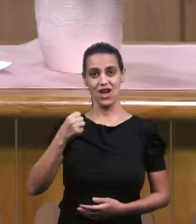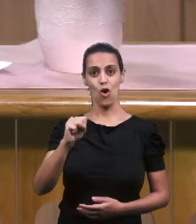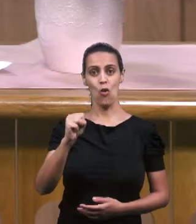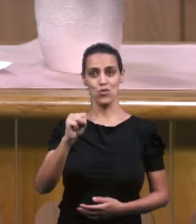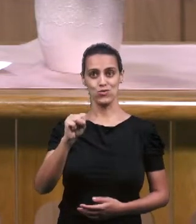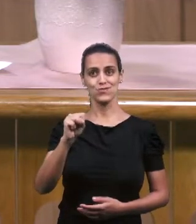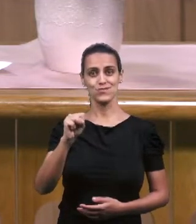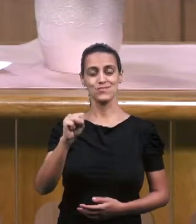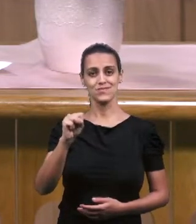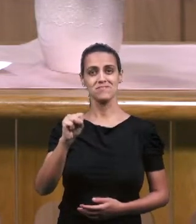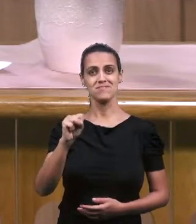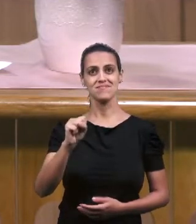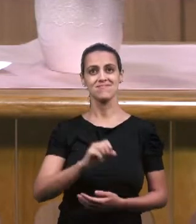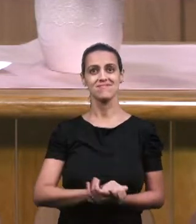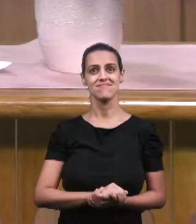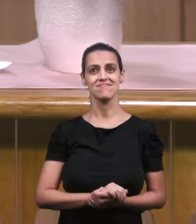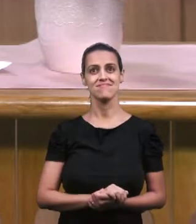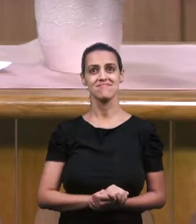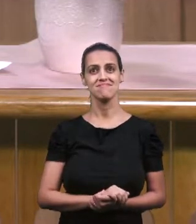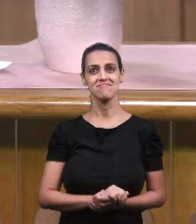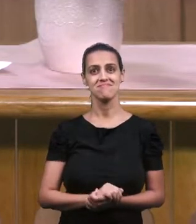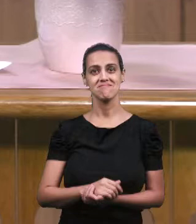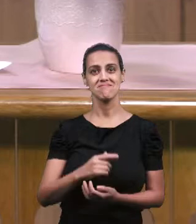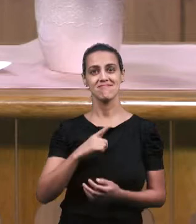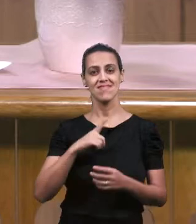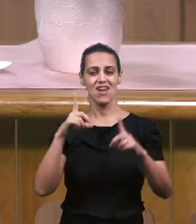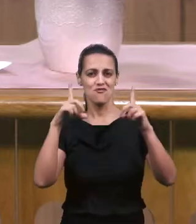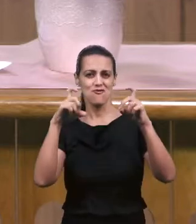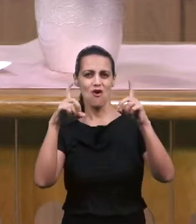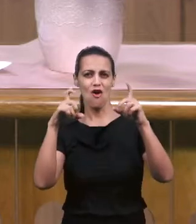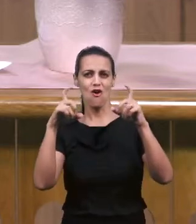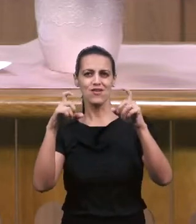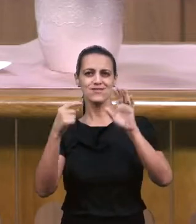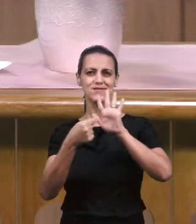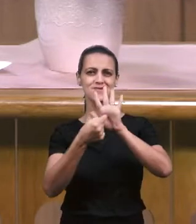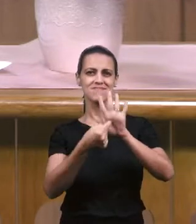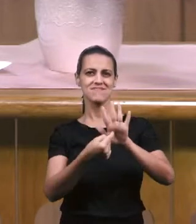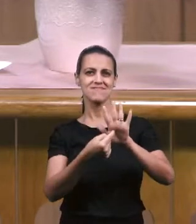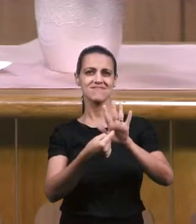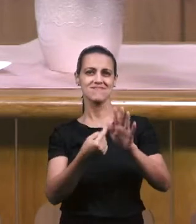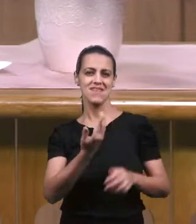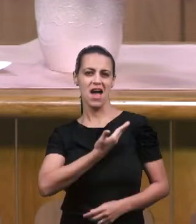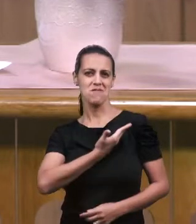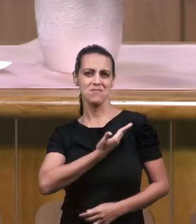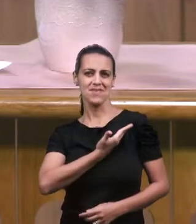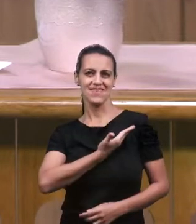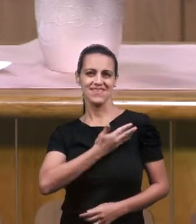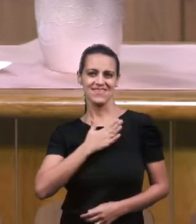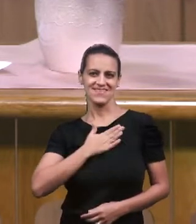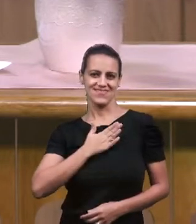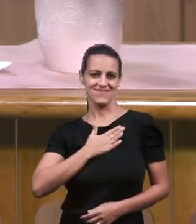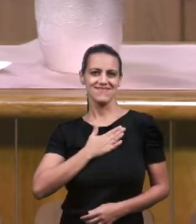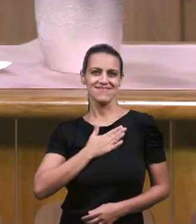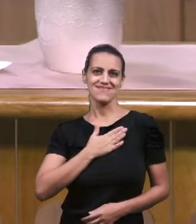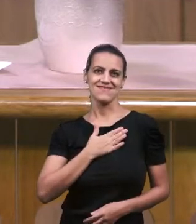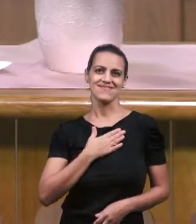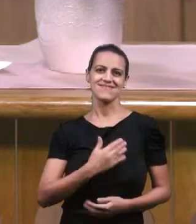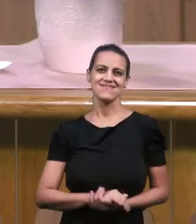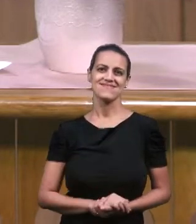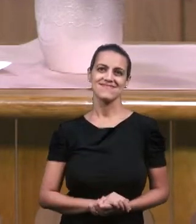8 ans d'âge. Elle a fait un geste ici d'amitié par rapport à ma